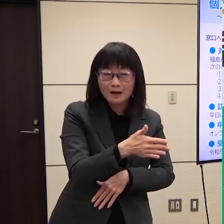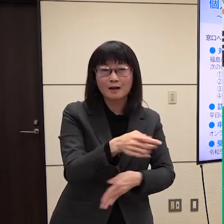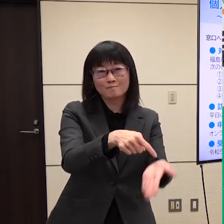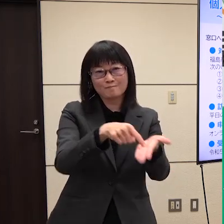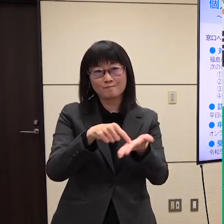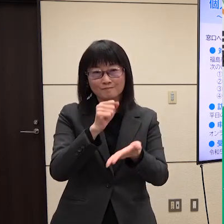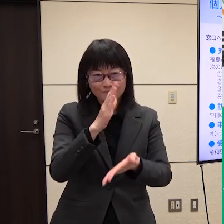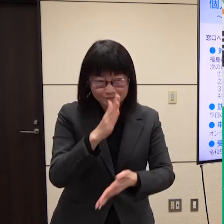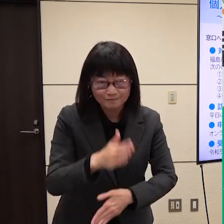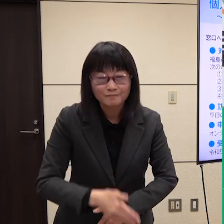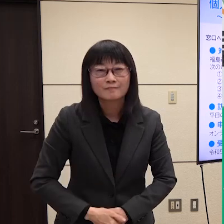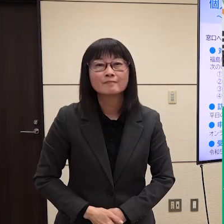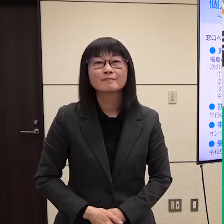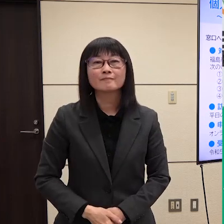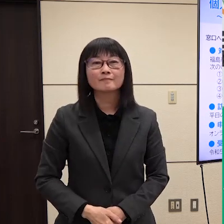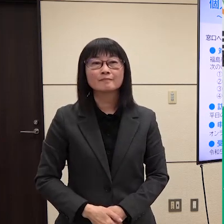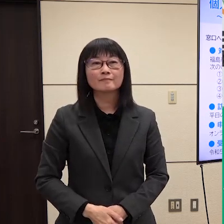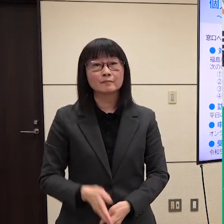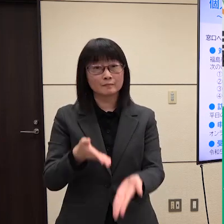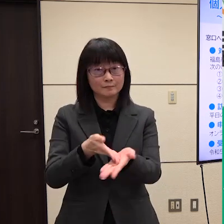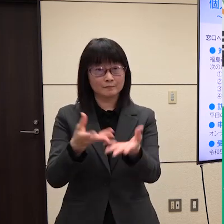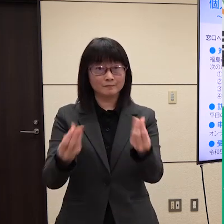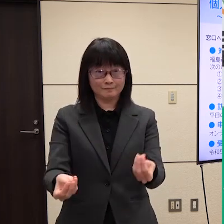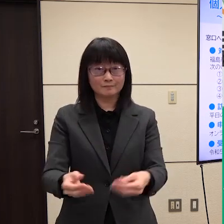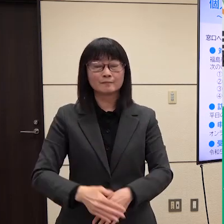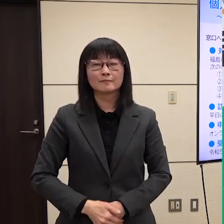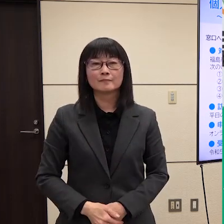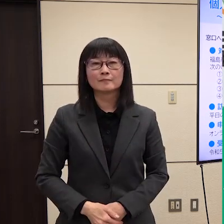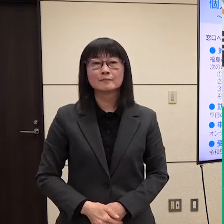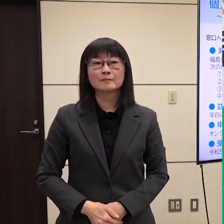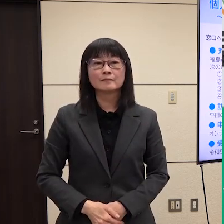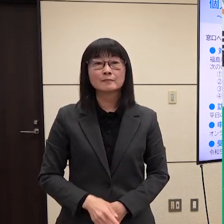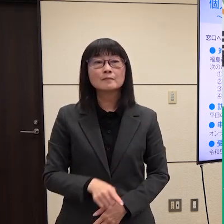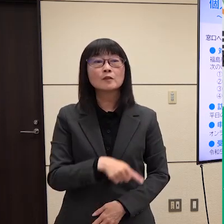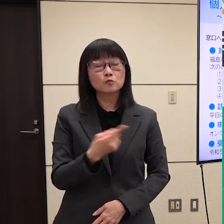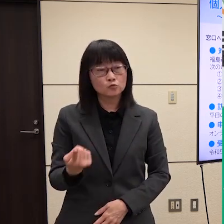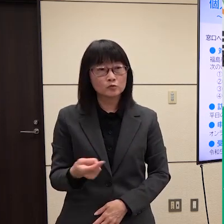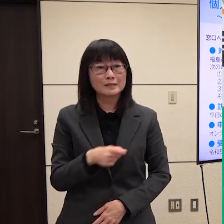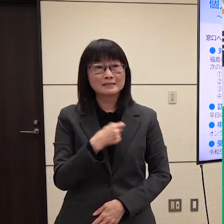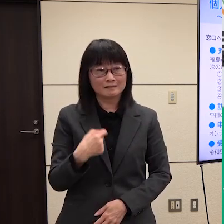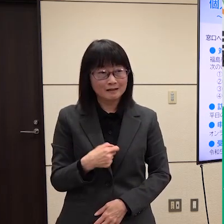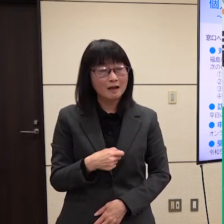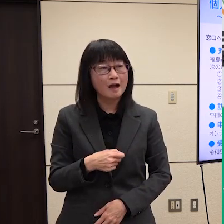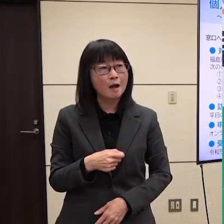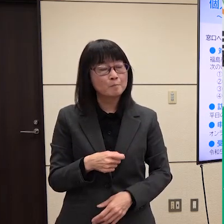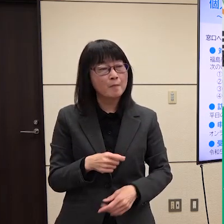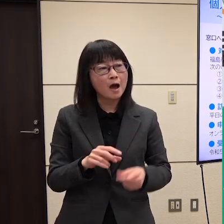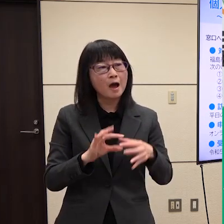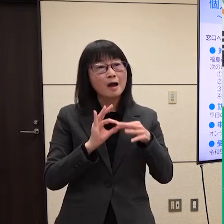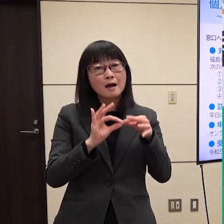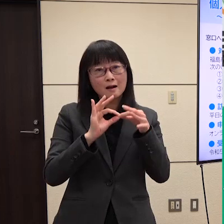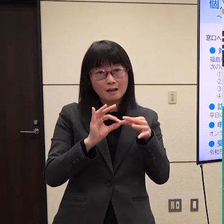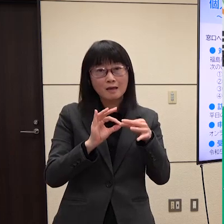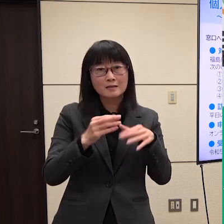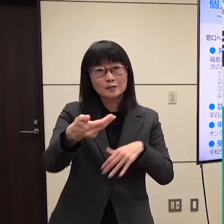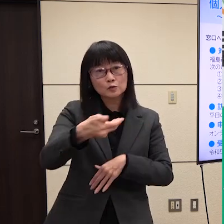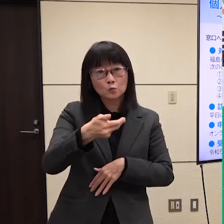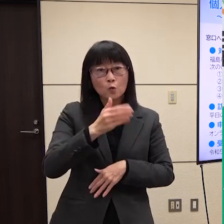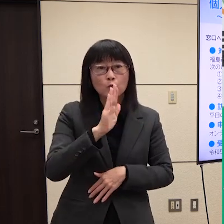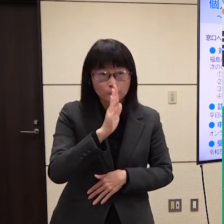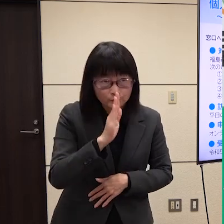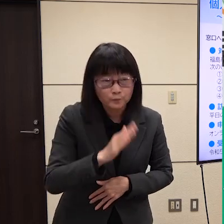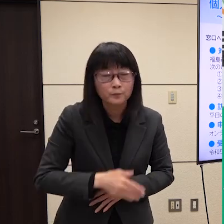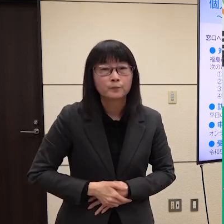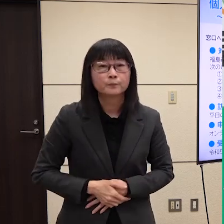からは以上です。 それではただいまの発表事項について質問を受けいたします。ご質問のある方は挙手願います